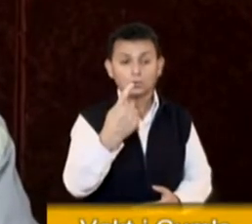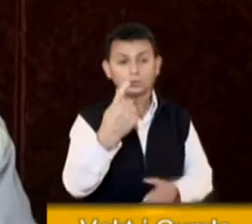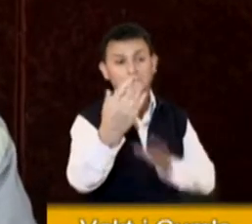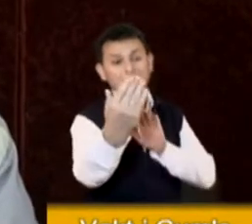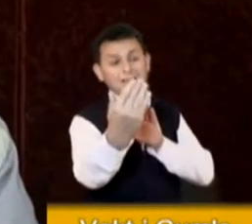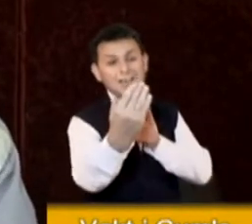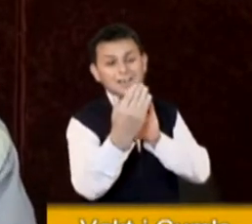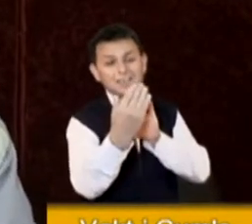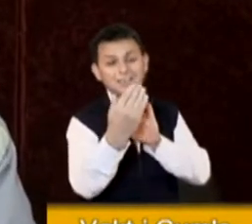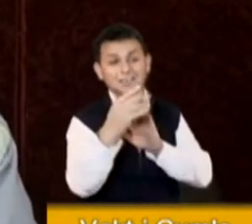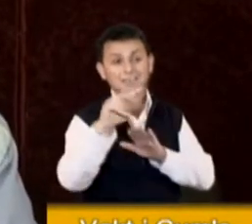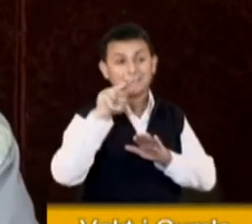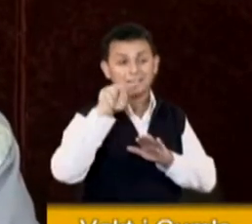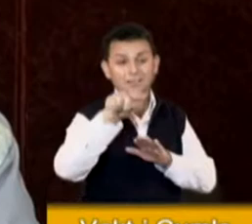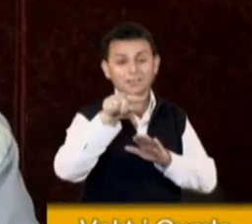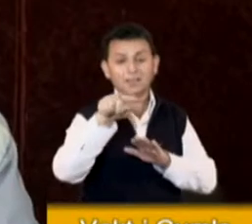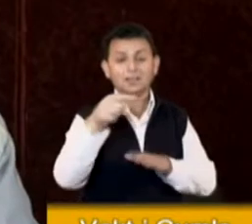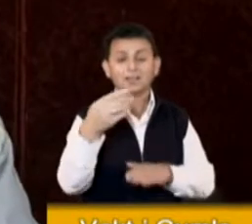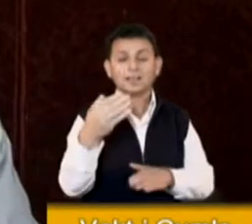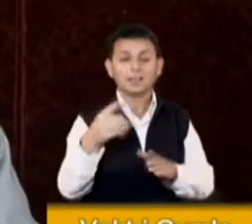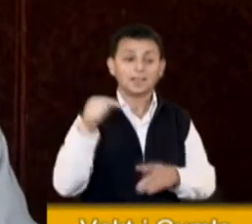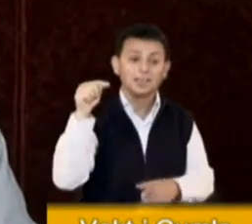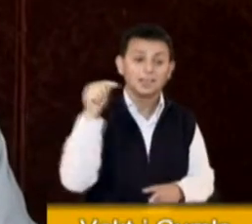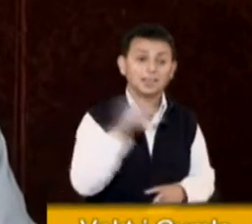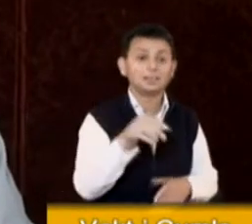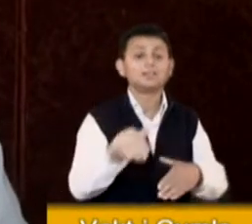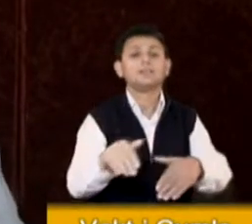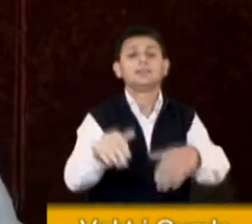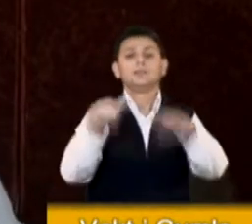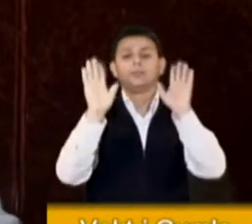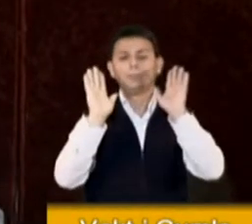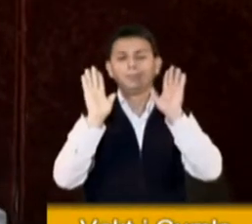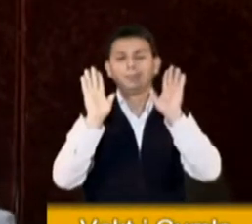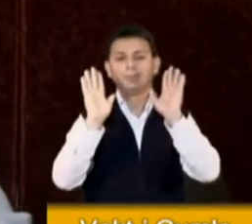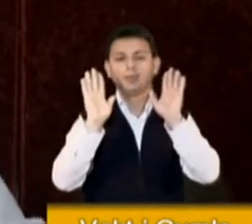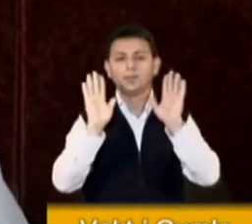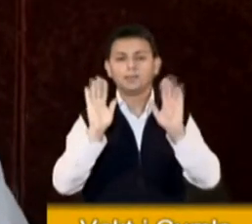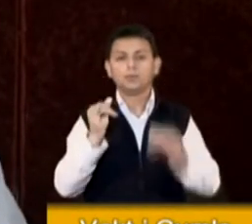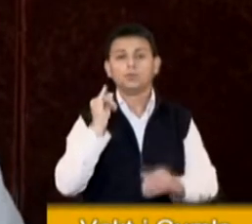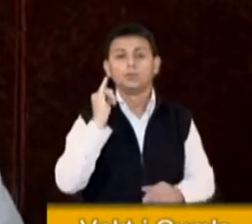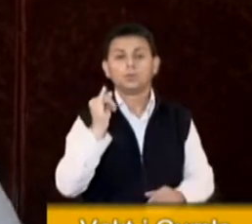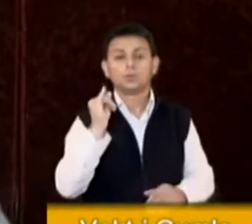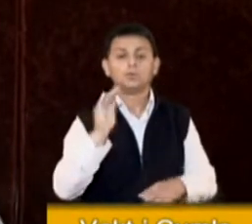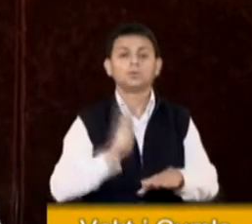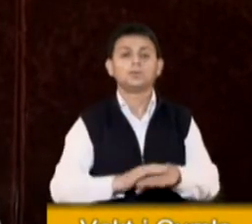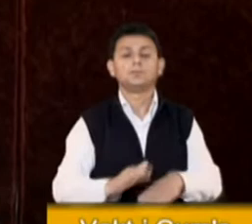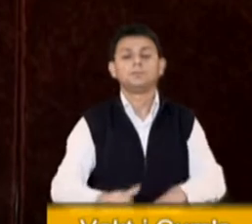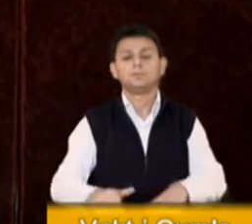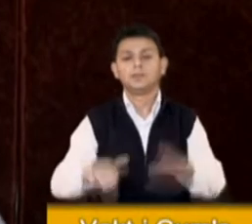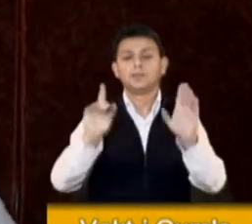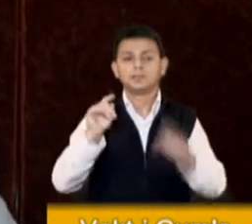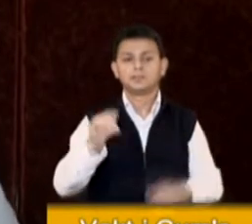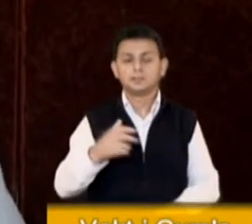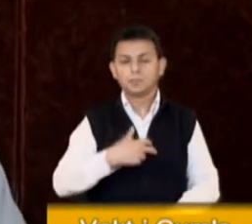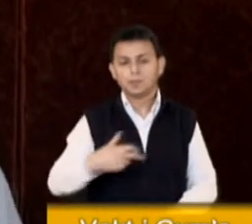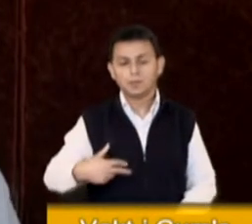Gözden çıkan şualar onu etkilemez diye Efendimiz sallallahu aleyhi ve sellem böyle